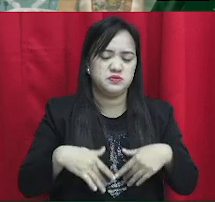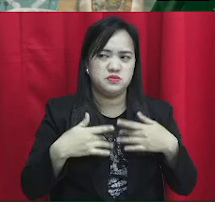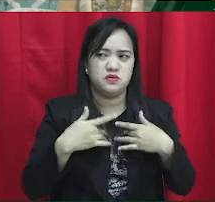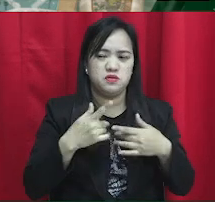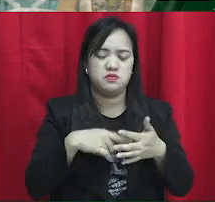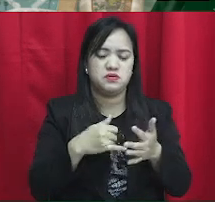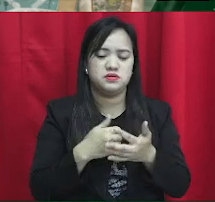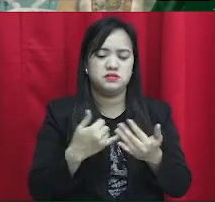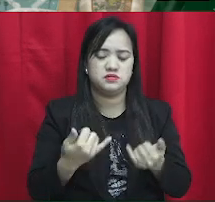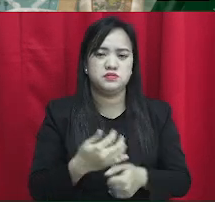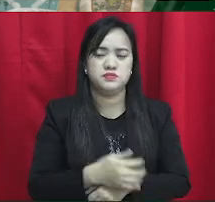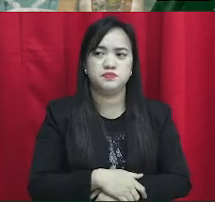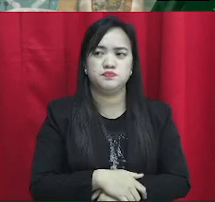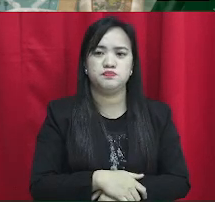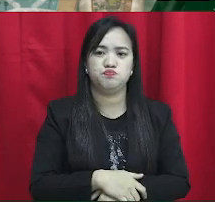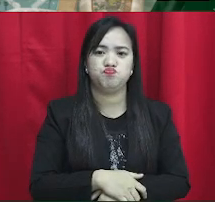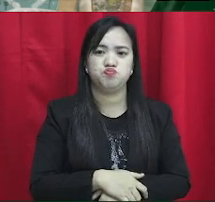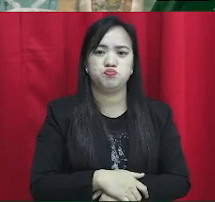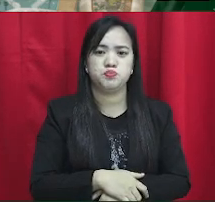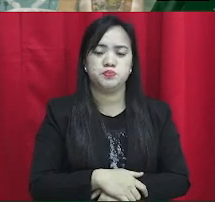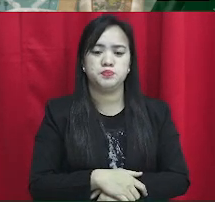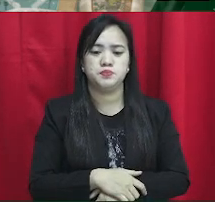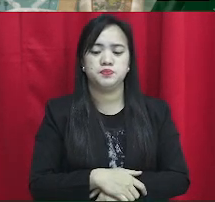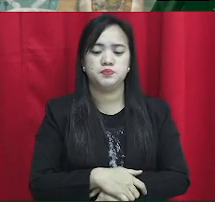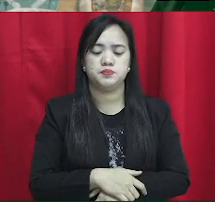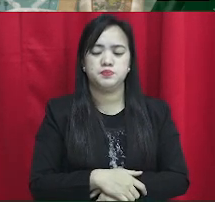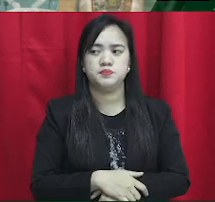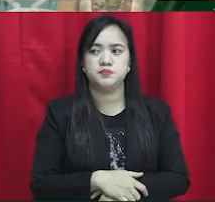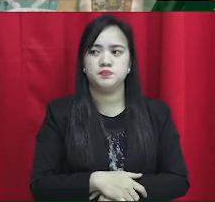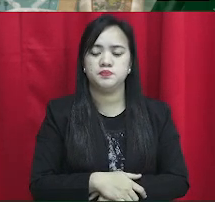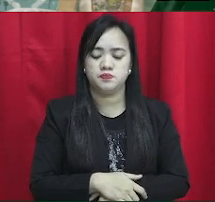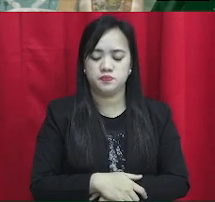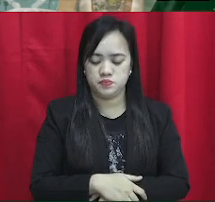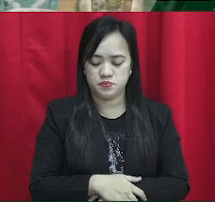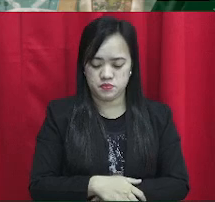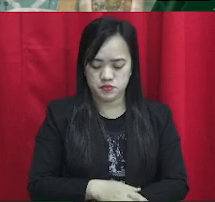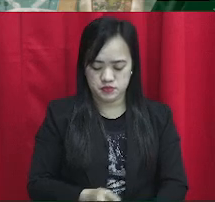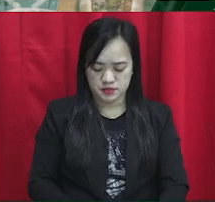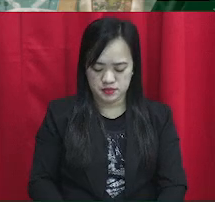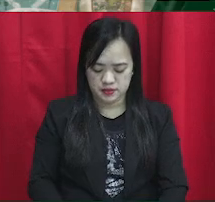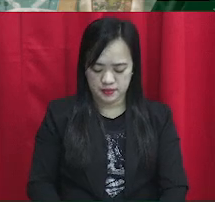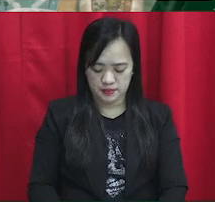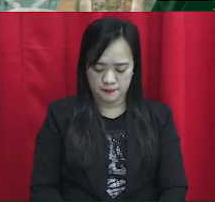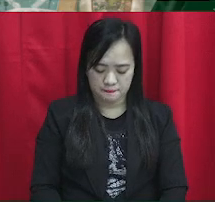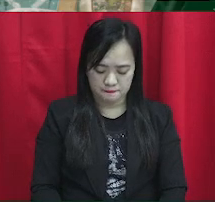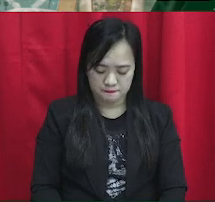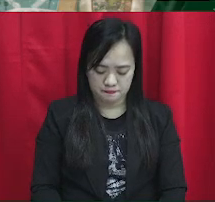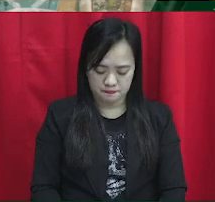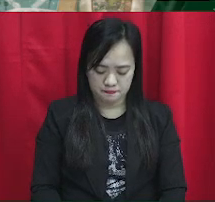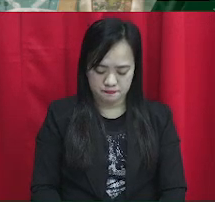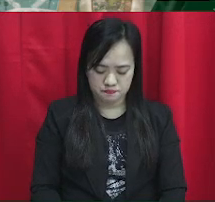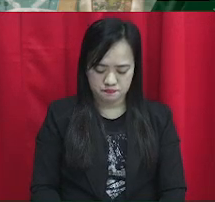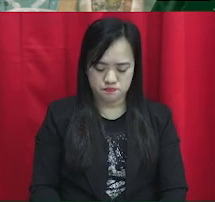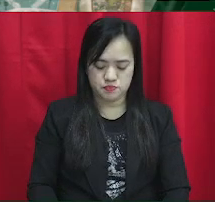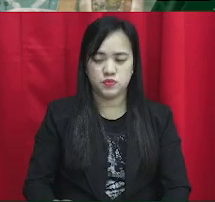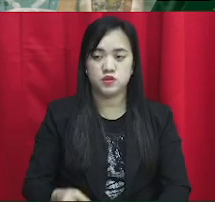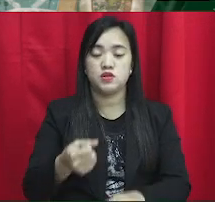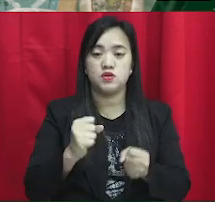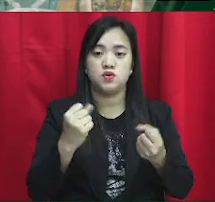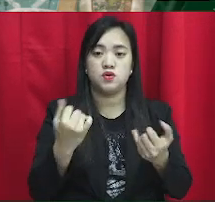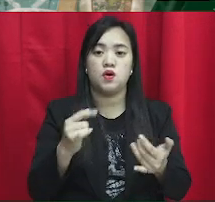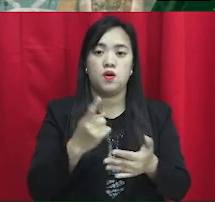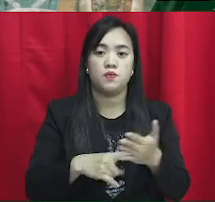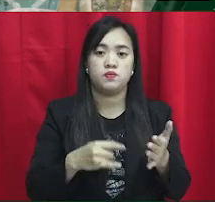uulamin, ano yung ihahanda. Ito yung isa sa nakita ko na hindi natin dapat